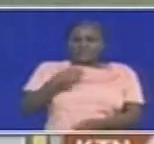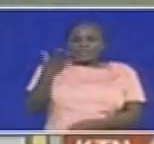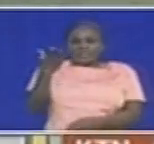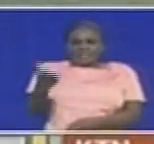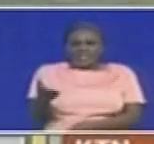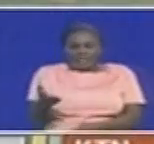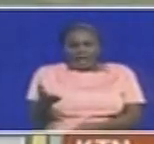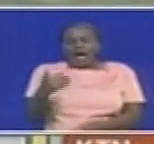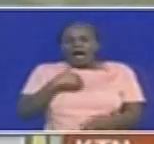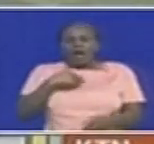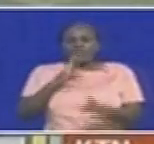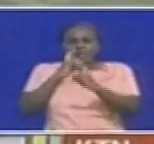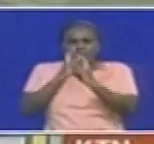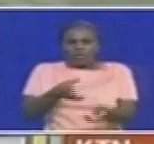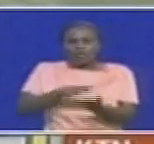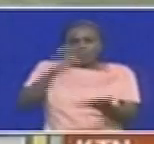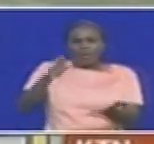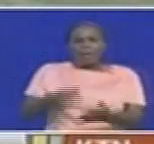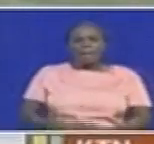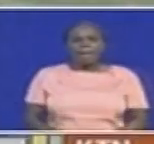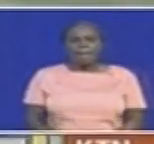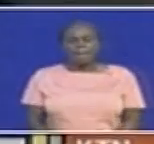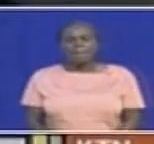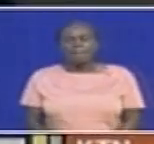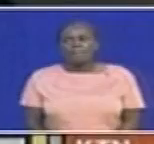na kutuandalia taarifa ifuatayo.